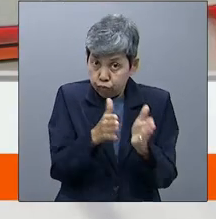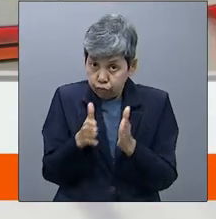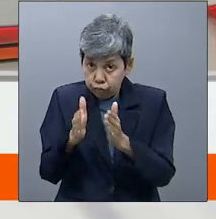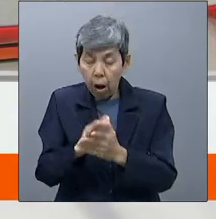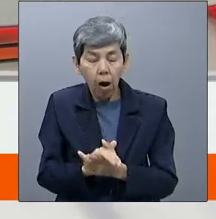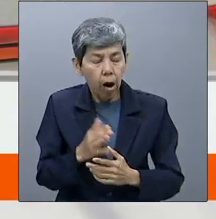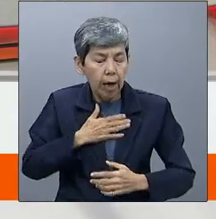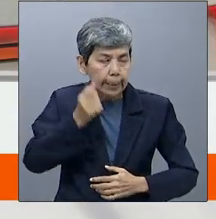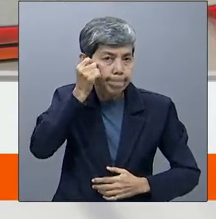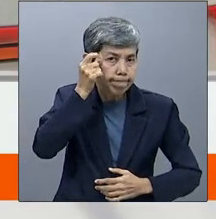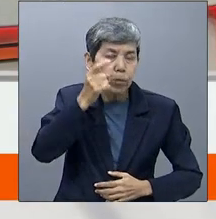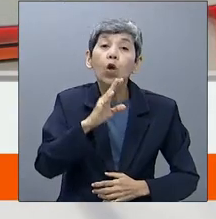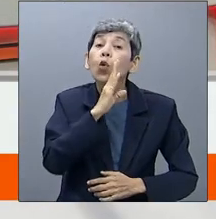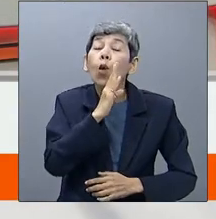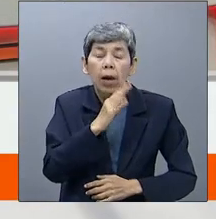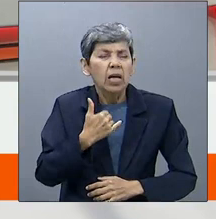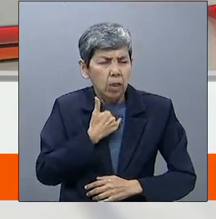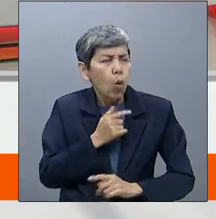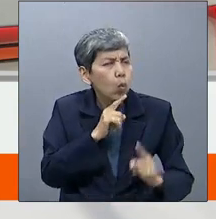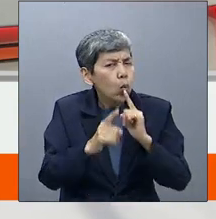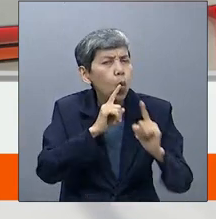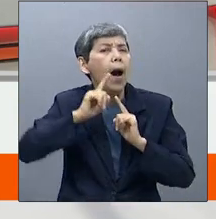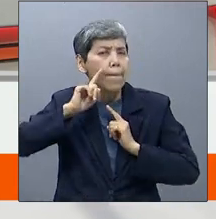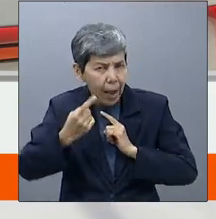ท่านเดี๋ยวยังไงเดี๋ยวถ้ามีโอกาสคงจะต้องพูดคุยกัน